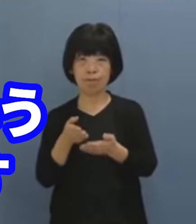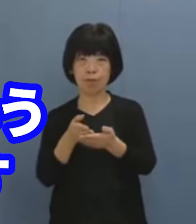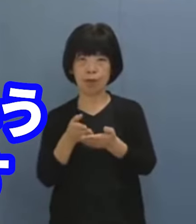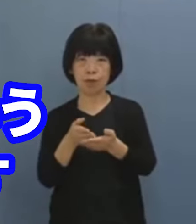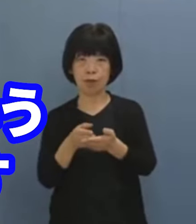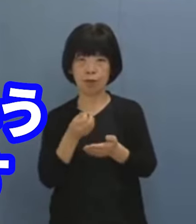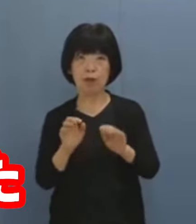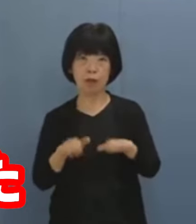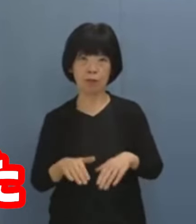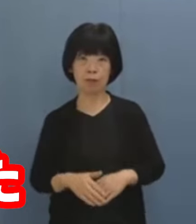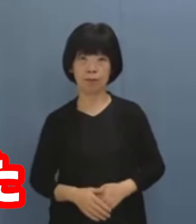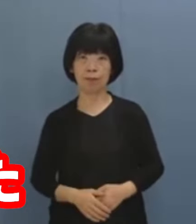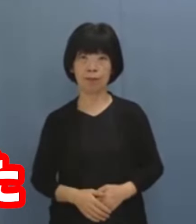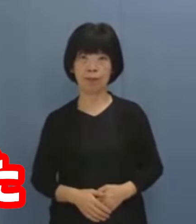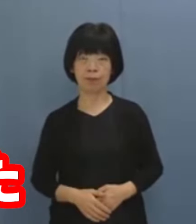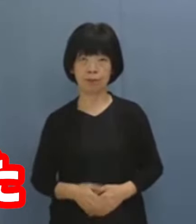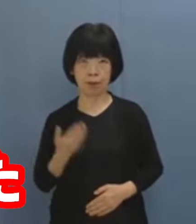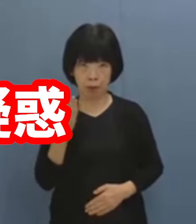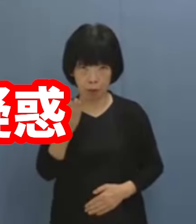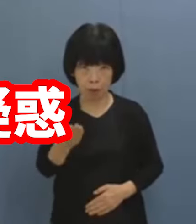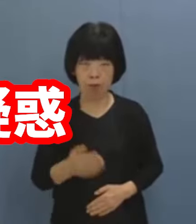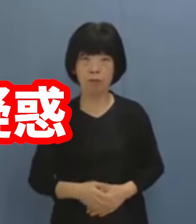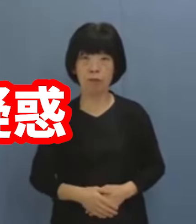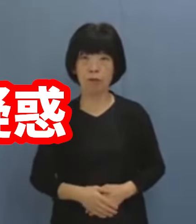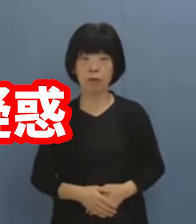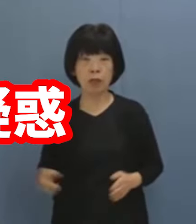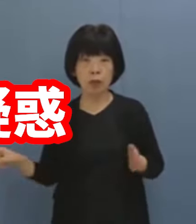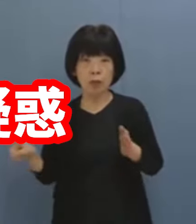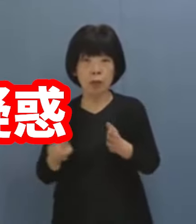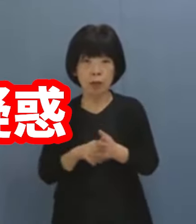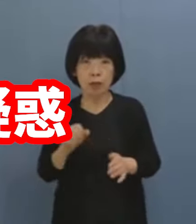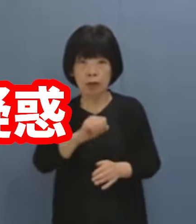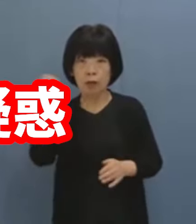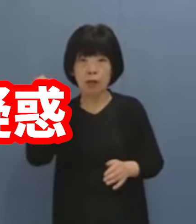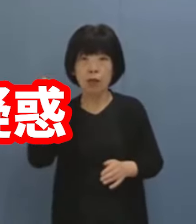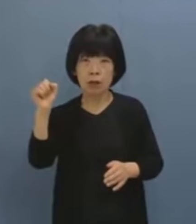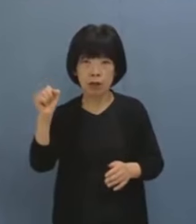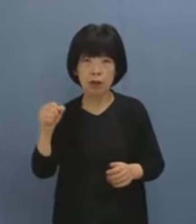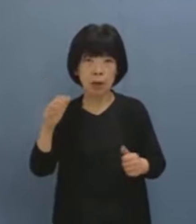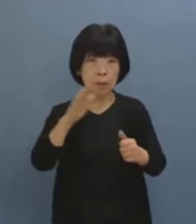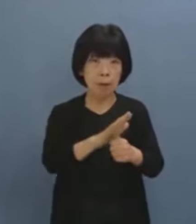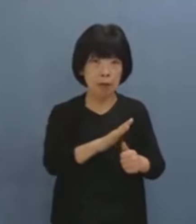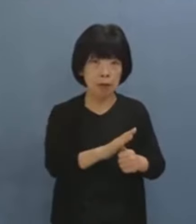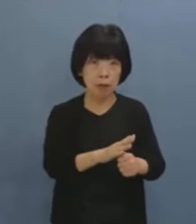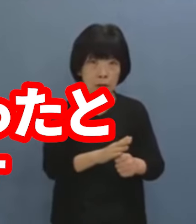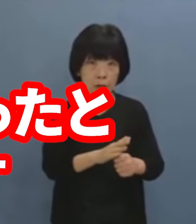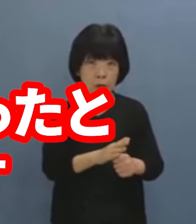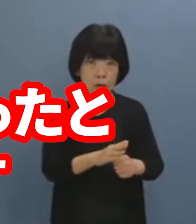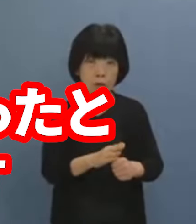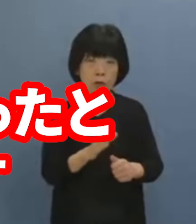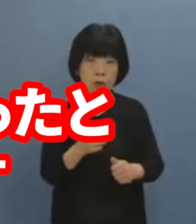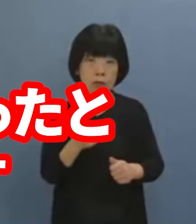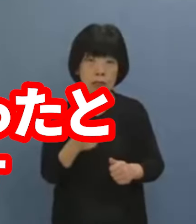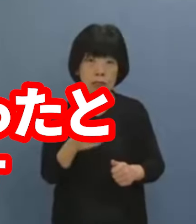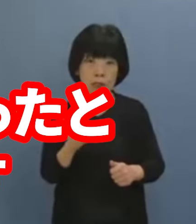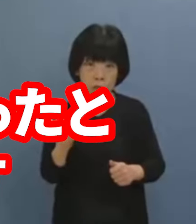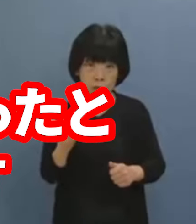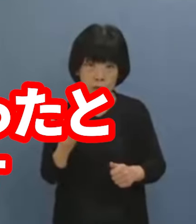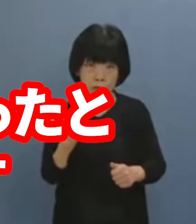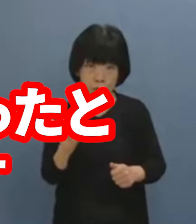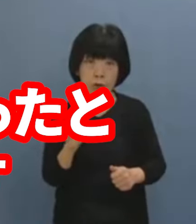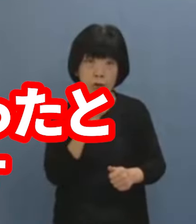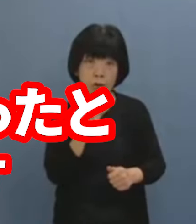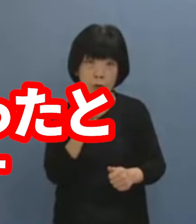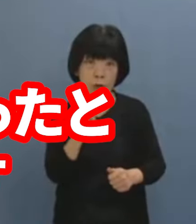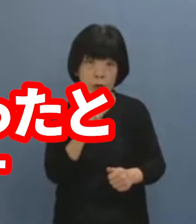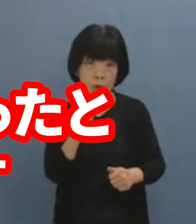ふうには思ってます。 言って知事が否定されていたパワーハラスメントの疑惑については事実認定というか事実的には出てきてし